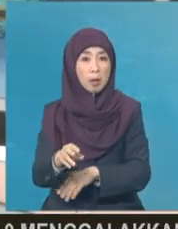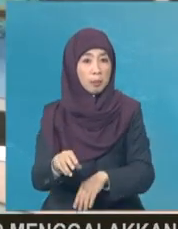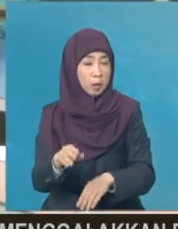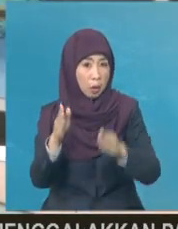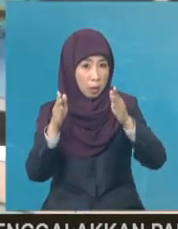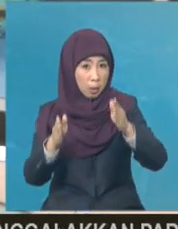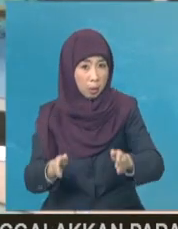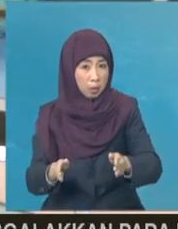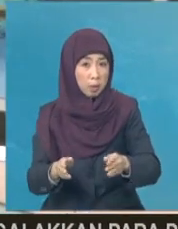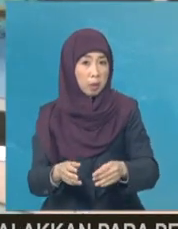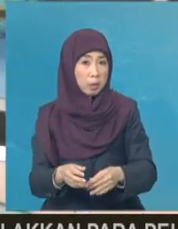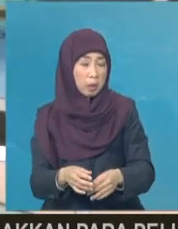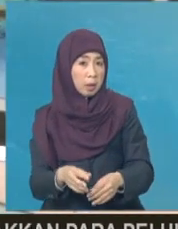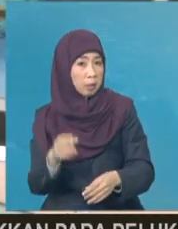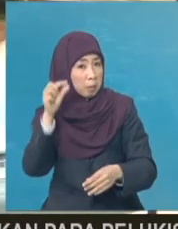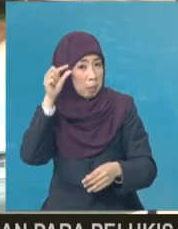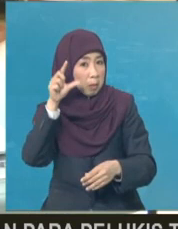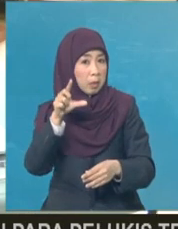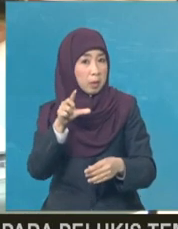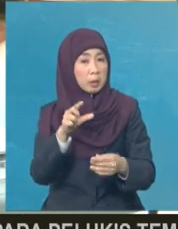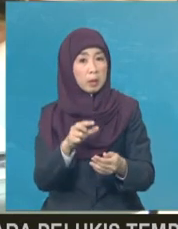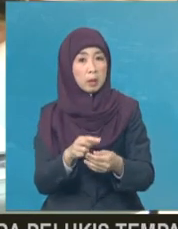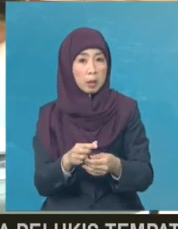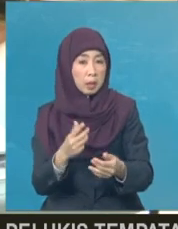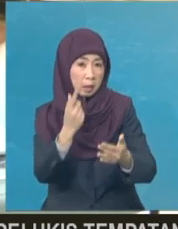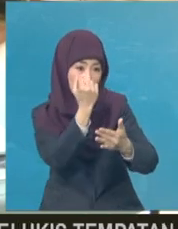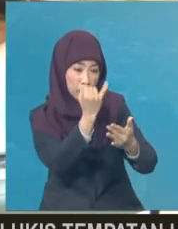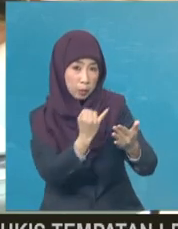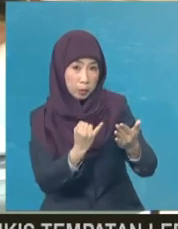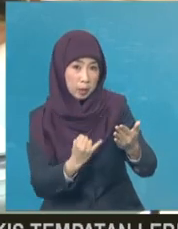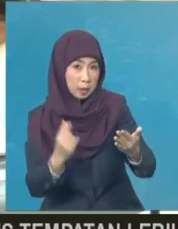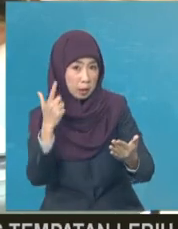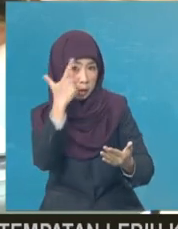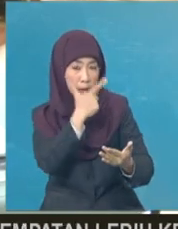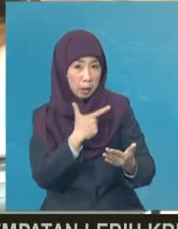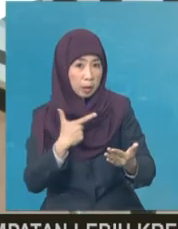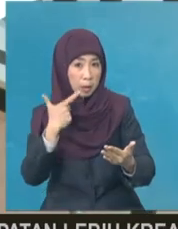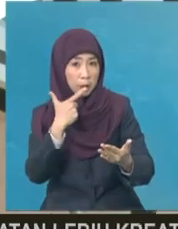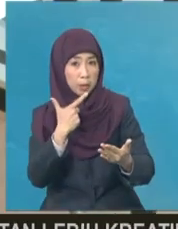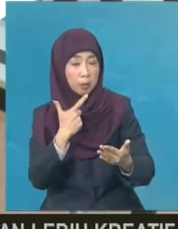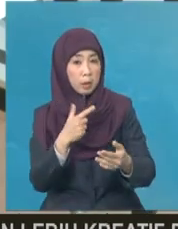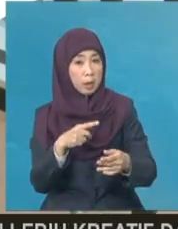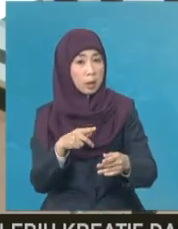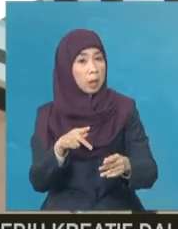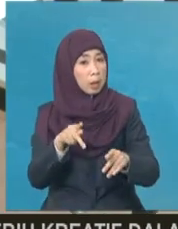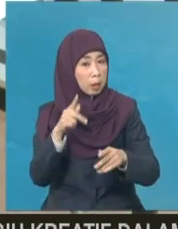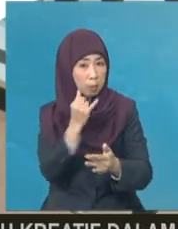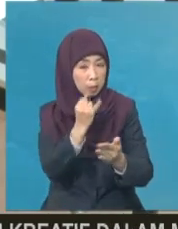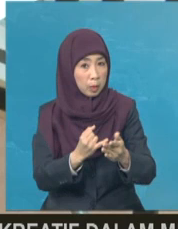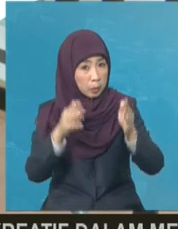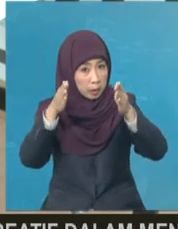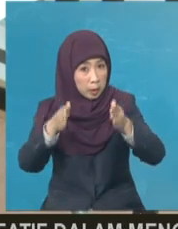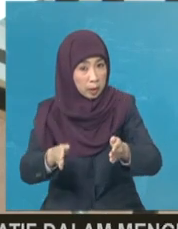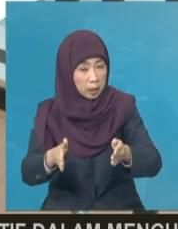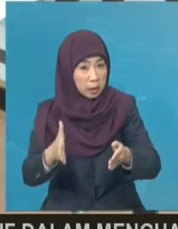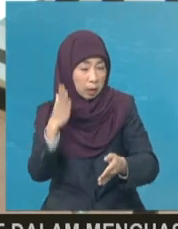dapat menghargai hasil karya para pelukis tempatan melalui lakaran lukisan yang dihasilkan para pelukis yang menyertai pameran tersebut